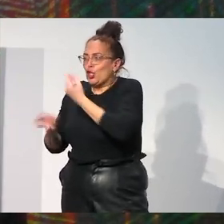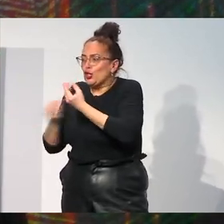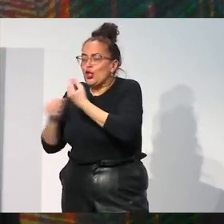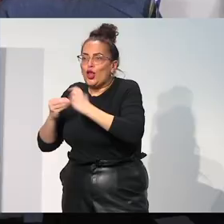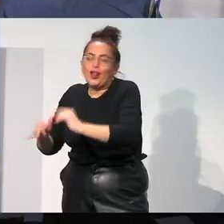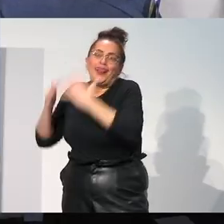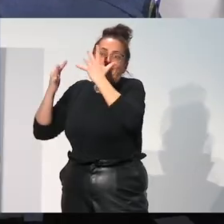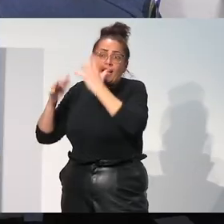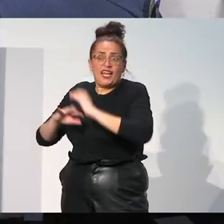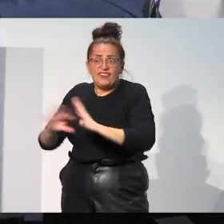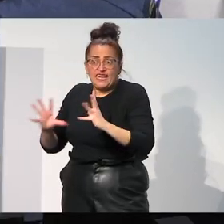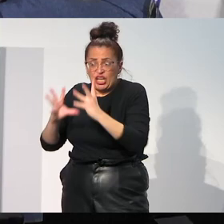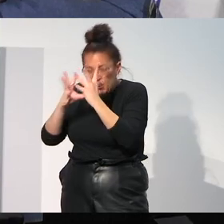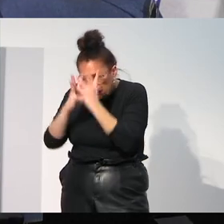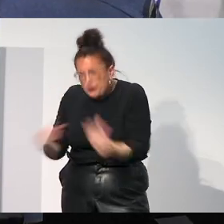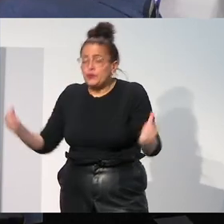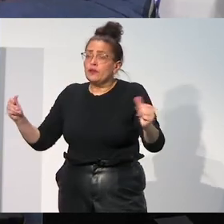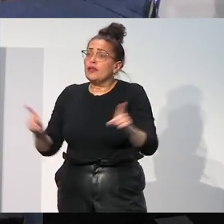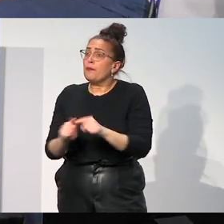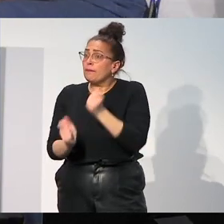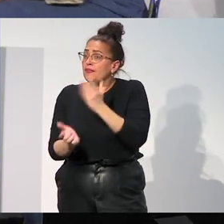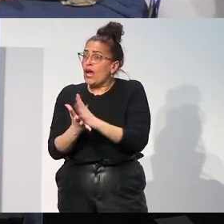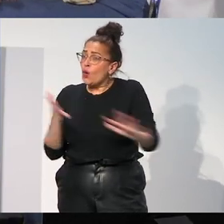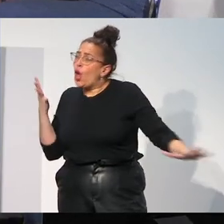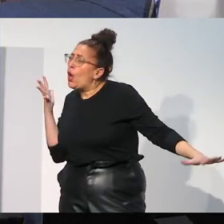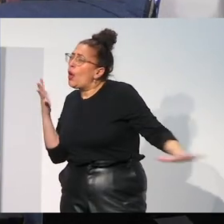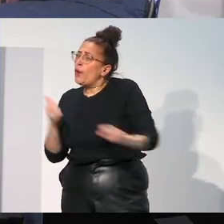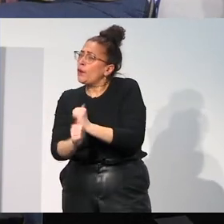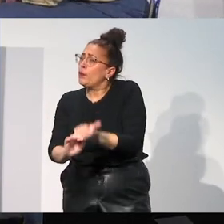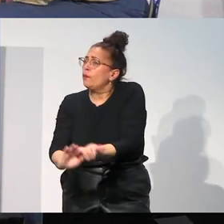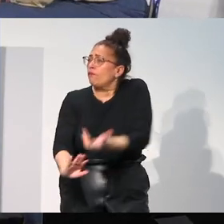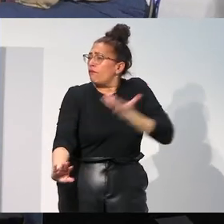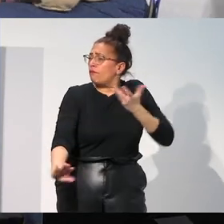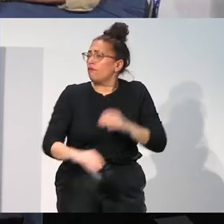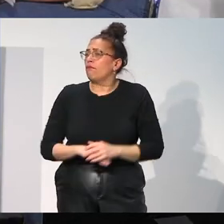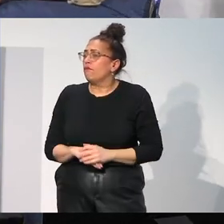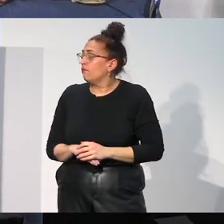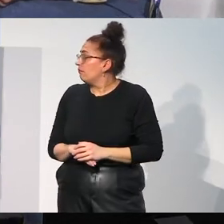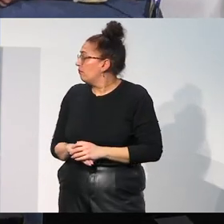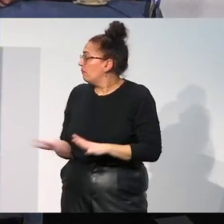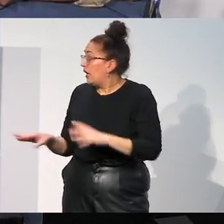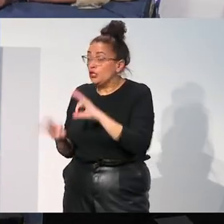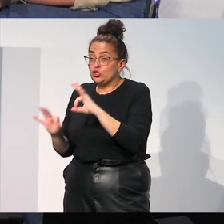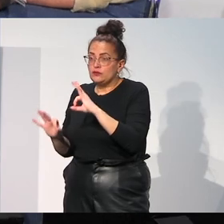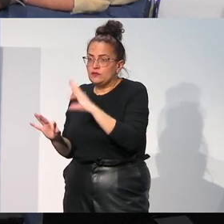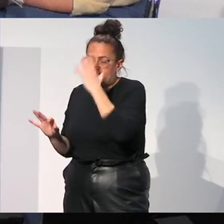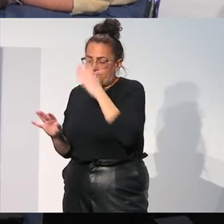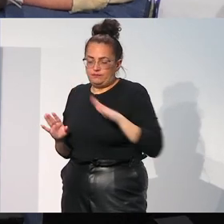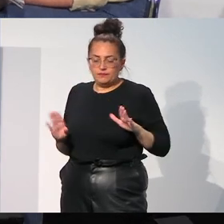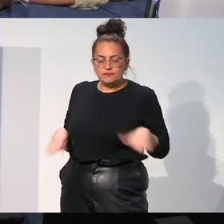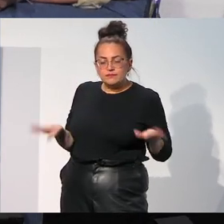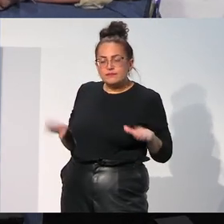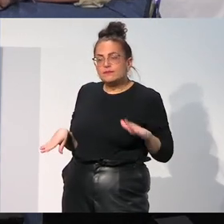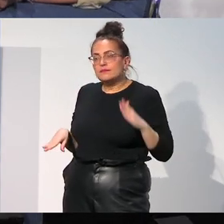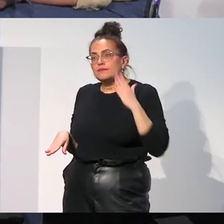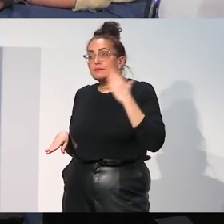être. C'est comme si ça n'avait jamais existé. Vous me rappellerez, si j'oublie, rappelez-moi vraiment qu'on revienne sur le pingouin et sur le regard que